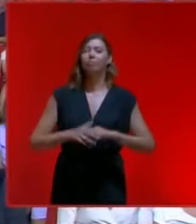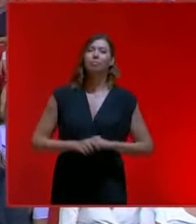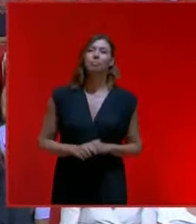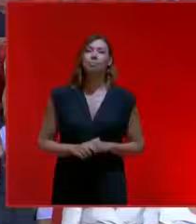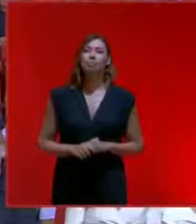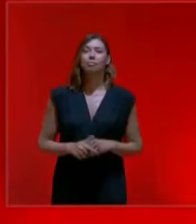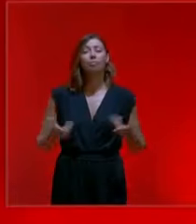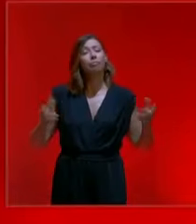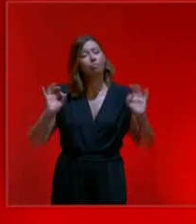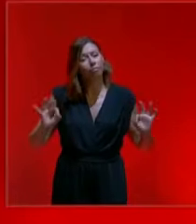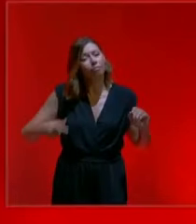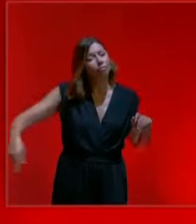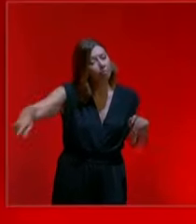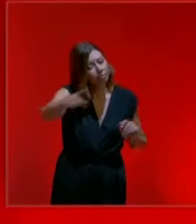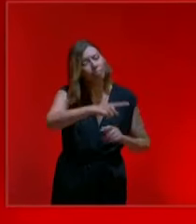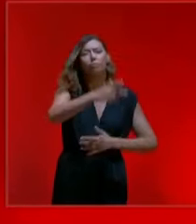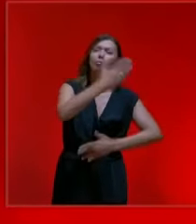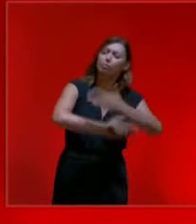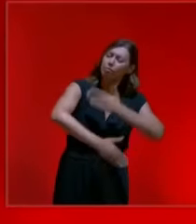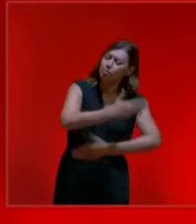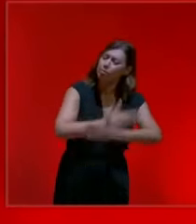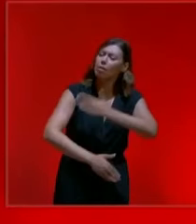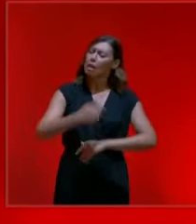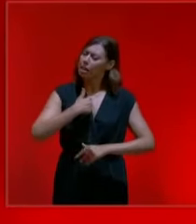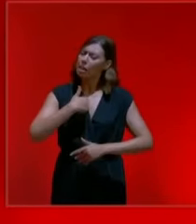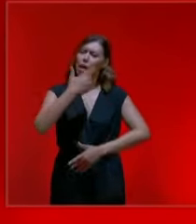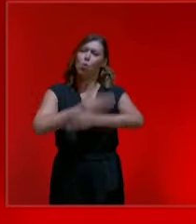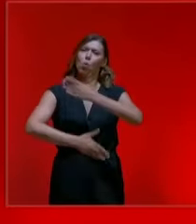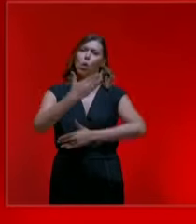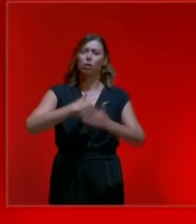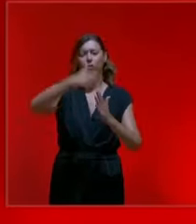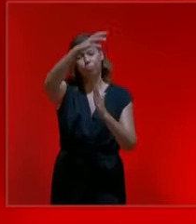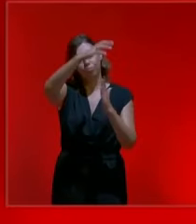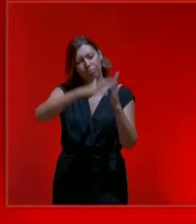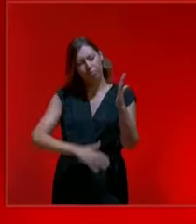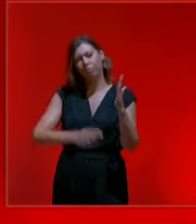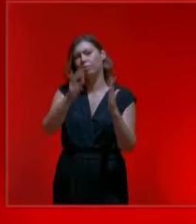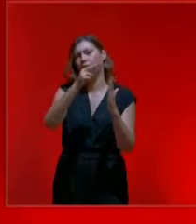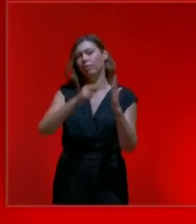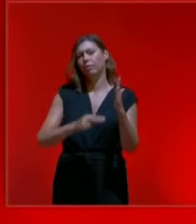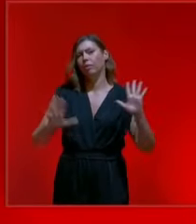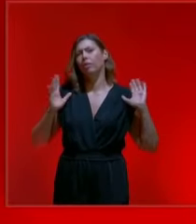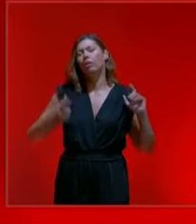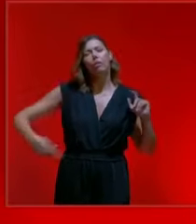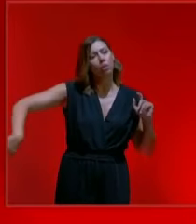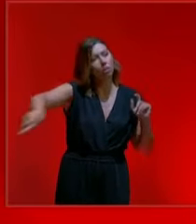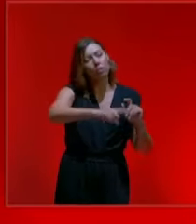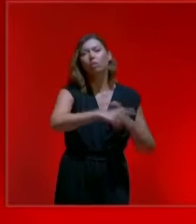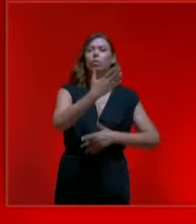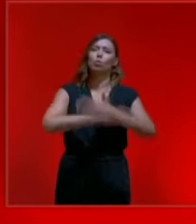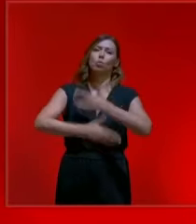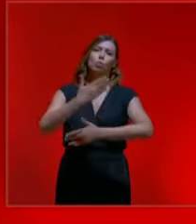Θα κουραστείτε κι εσείς κι εγώ αν κάτσω να τις απαριθμίσω από αυτό το βήμα. Θα κουραστούμε. Και μάλιστα